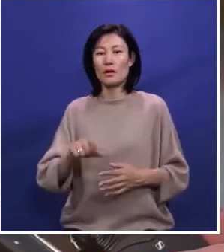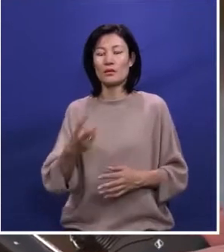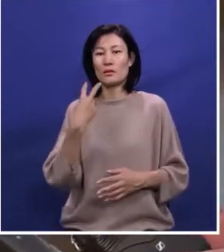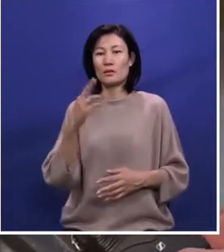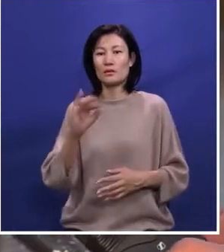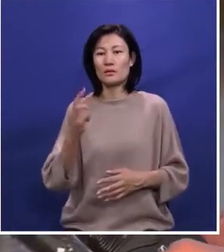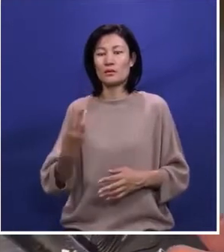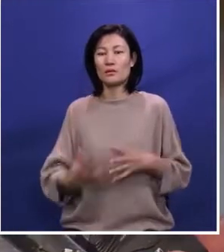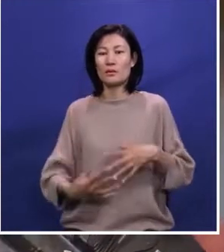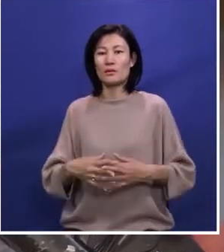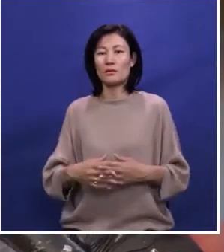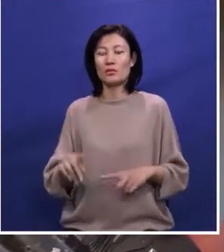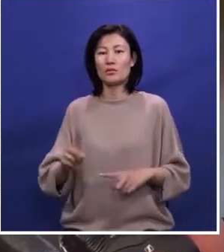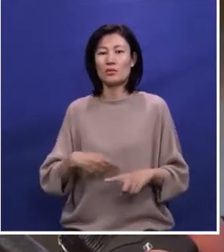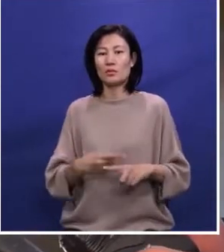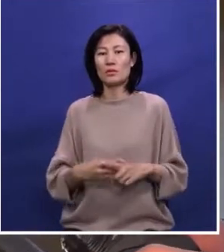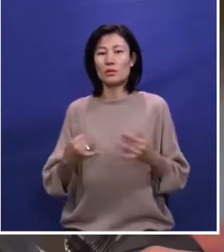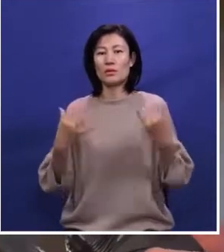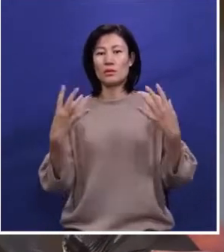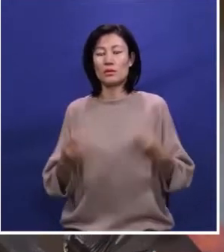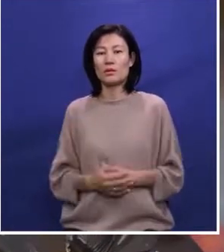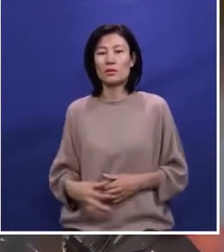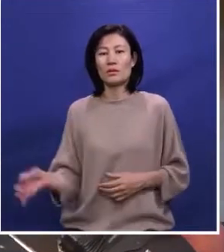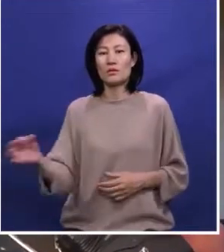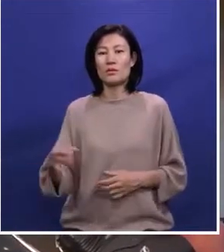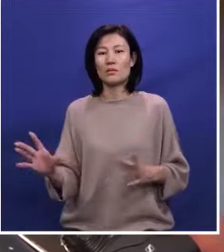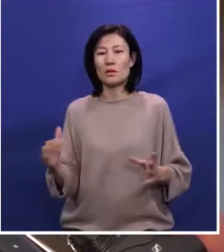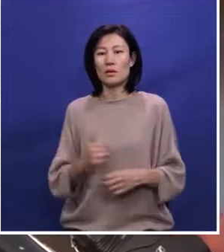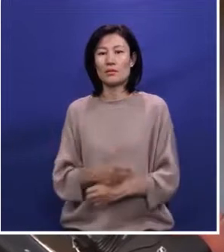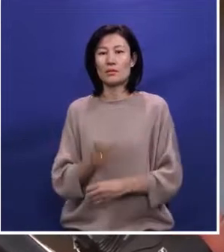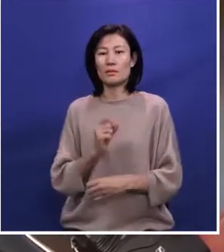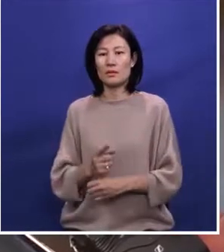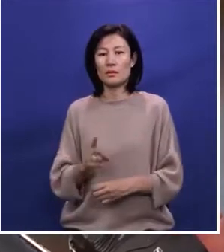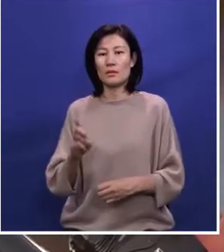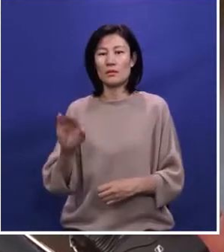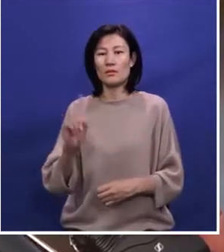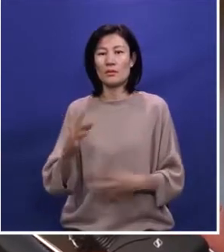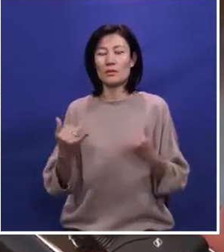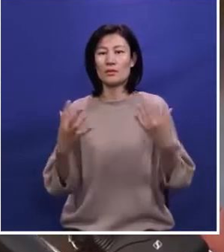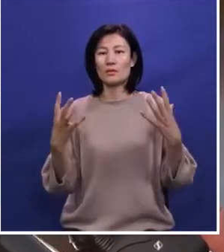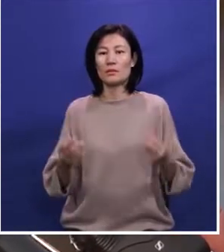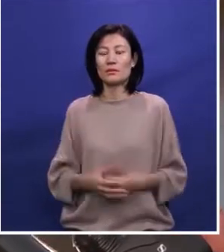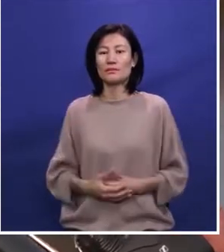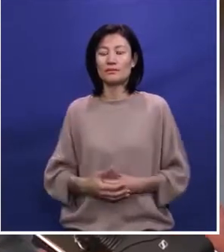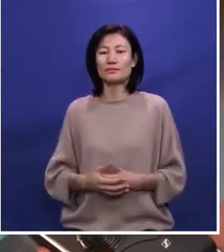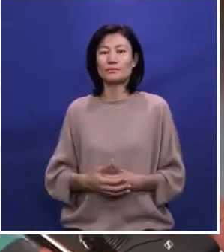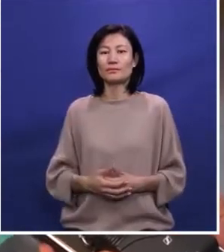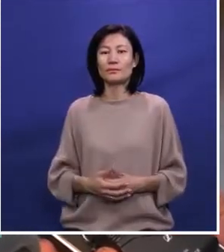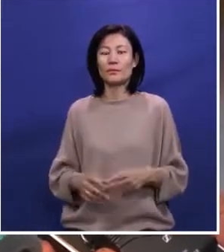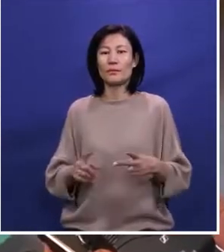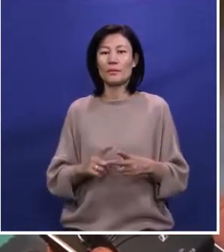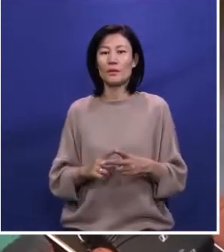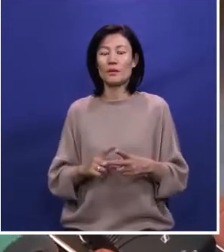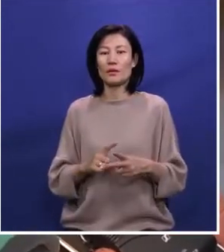қарасты, Сарағаш ауданына қарасты. Оның ішінде қазір таңда облыс әкімінің тапсырмасына сәйкес біз мына бір